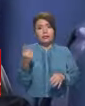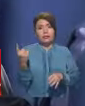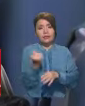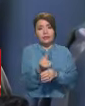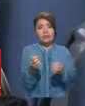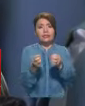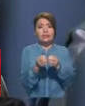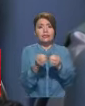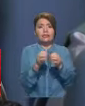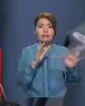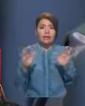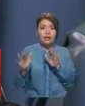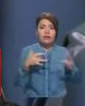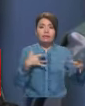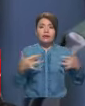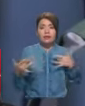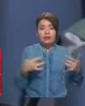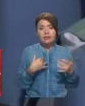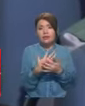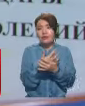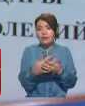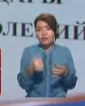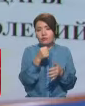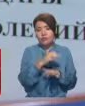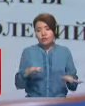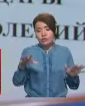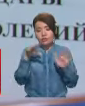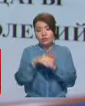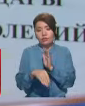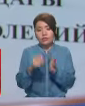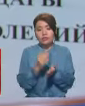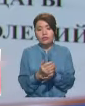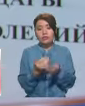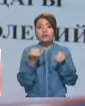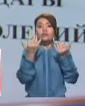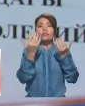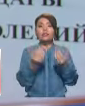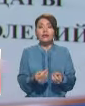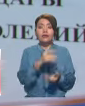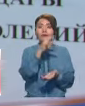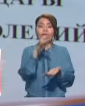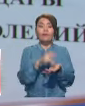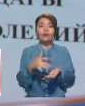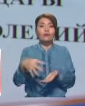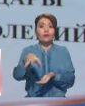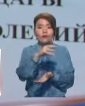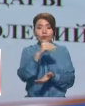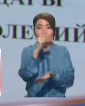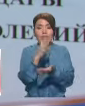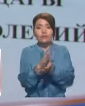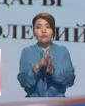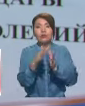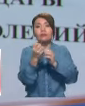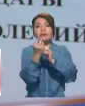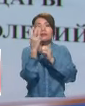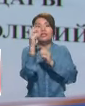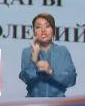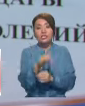десятки выставок, театральных постановок и выступлений. Сегодняшний день по городу есть более 12